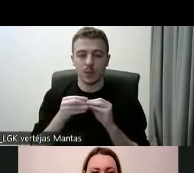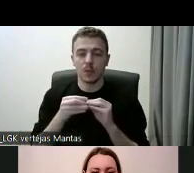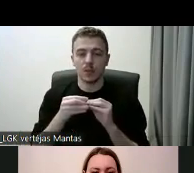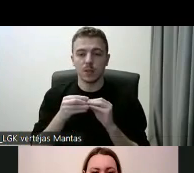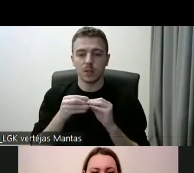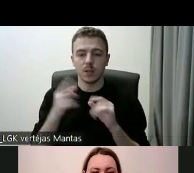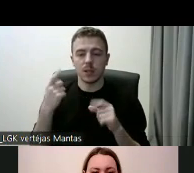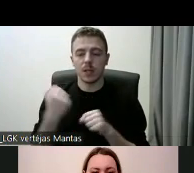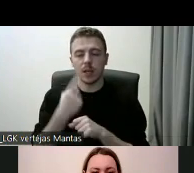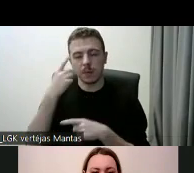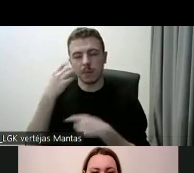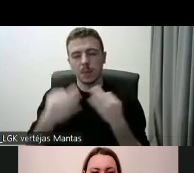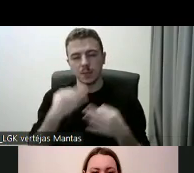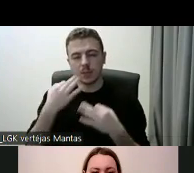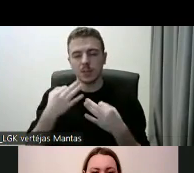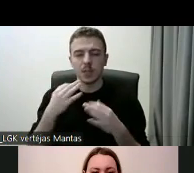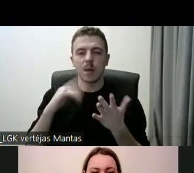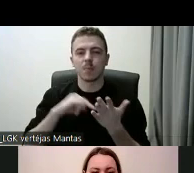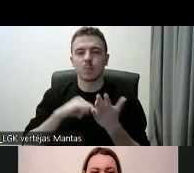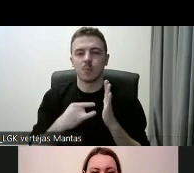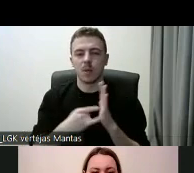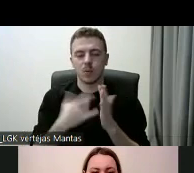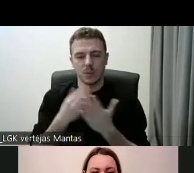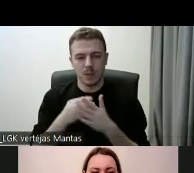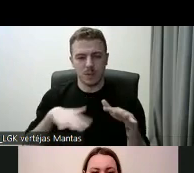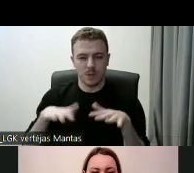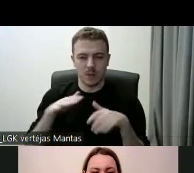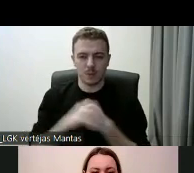kaip planuosite savo veiksmus. Taigi jūsų